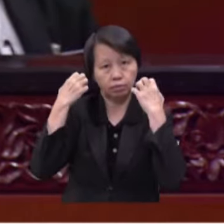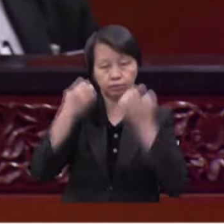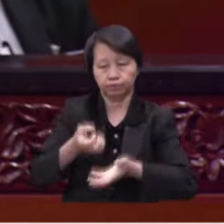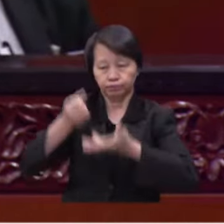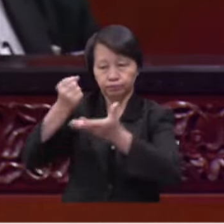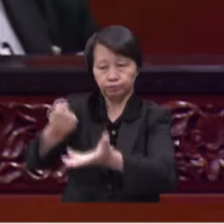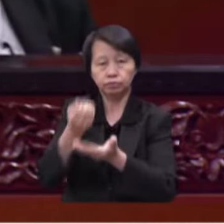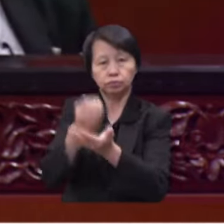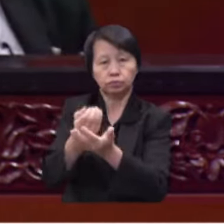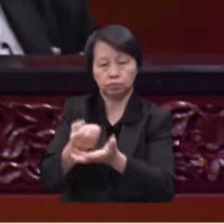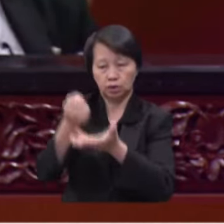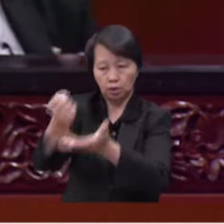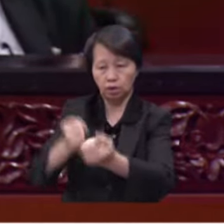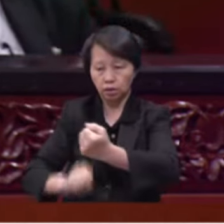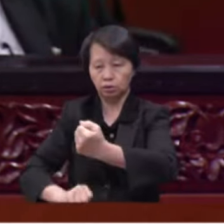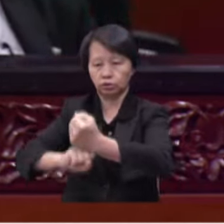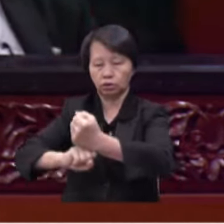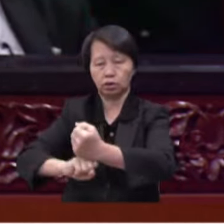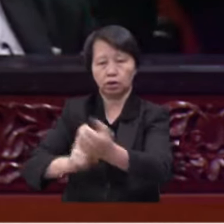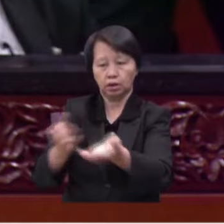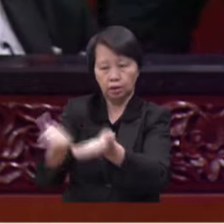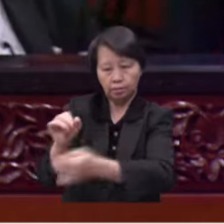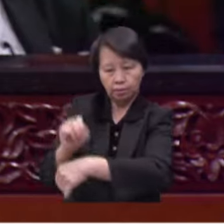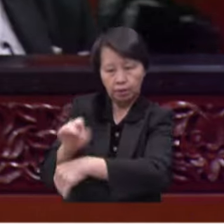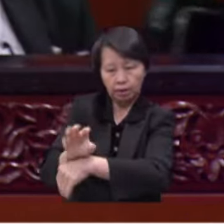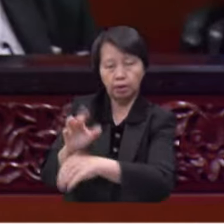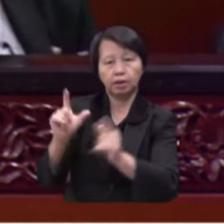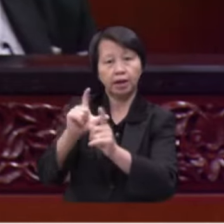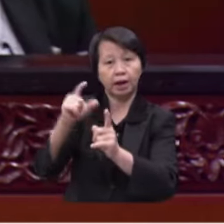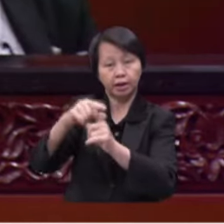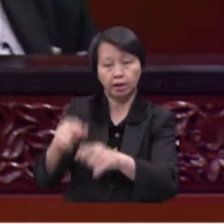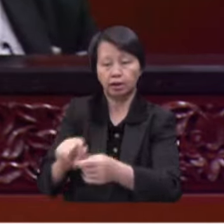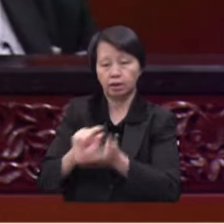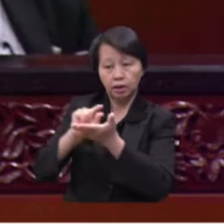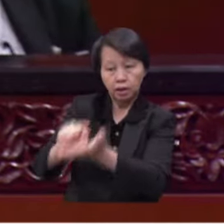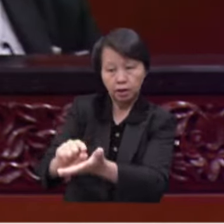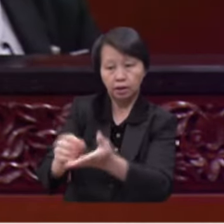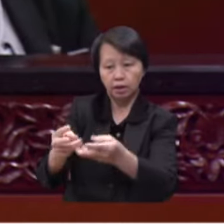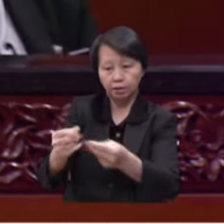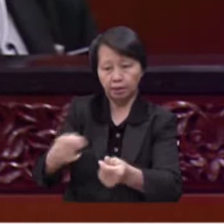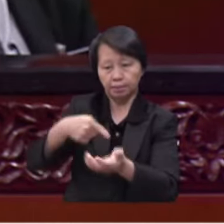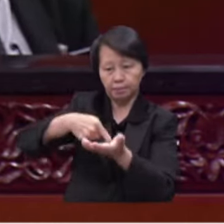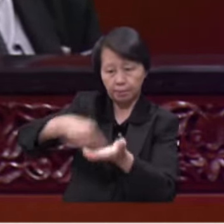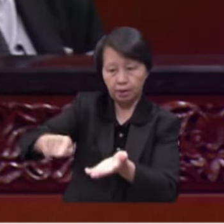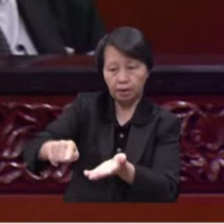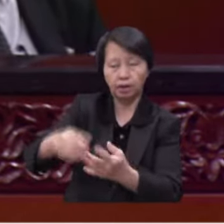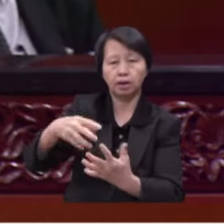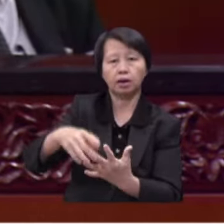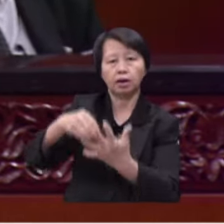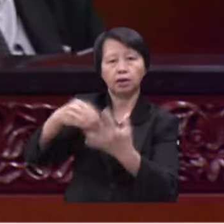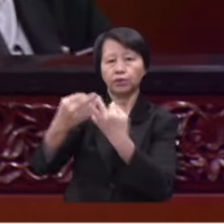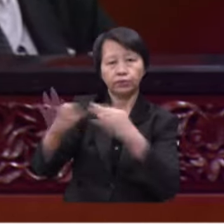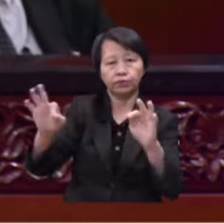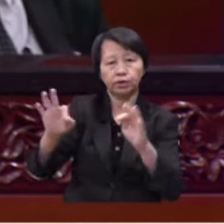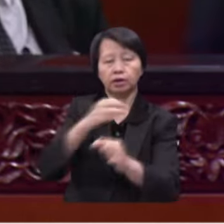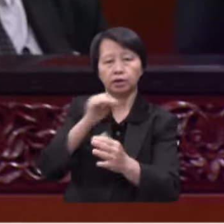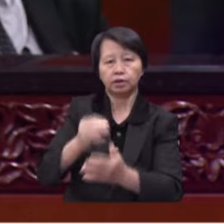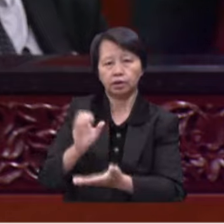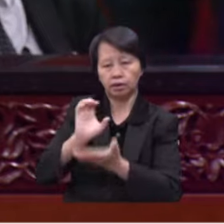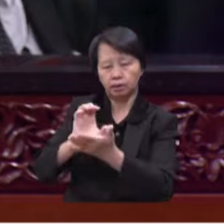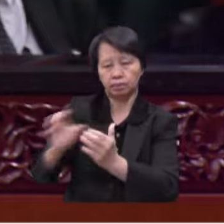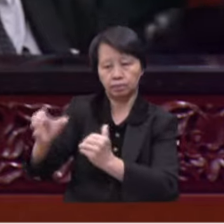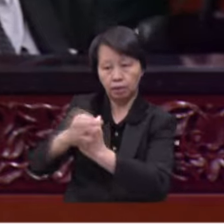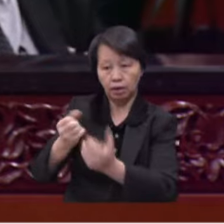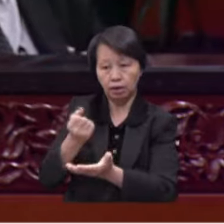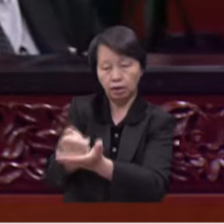pemberian insentif sokongan dalam bentuk hemat nasihat dan teknikal Grand tanah pembiayaan pengecualian Cukai subsidi